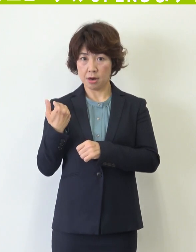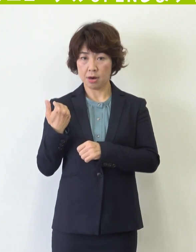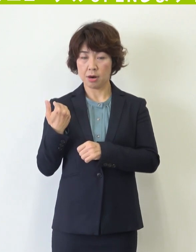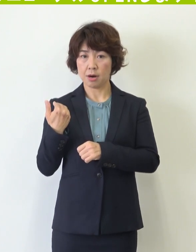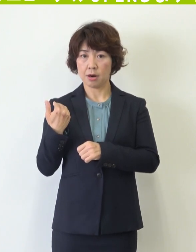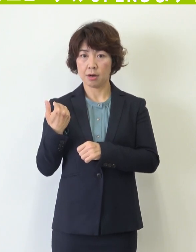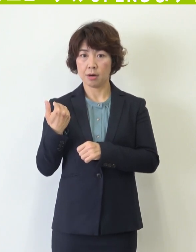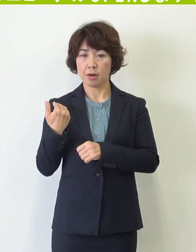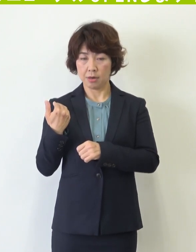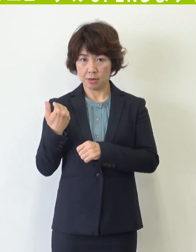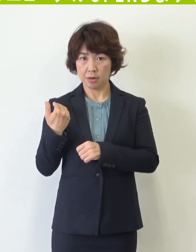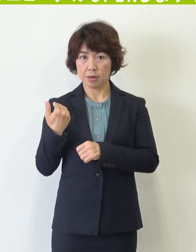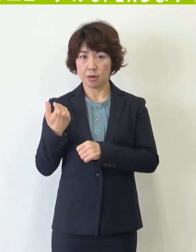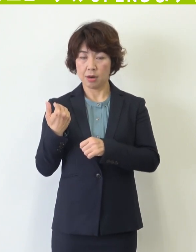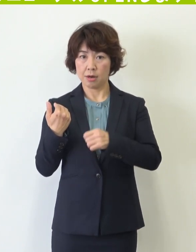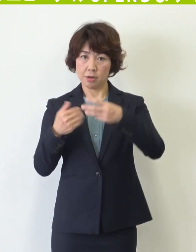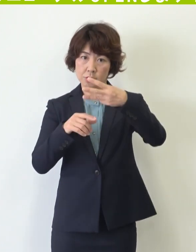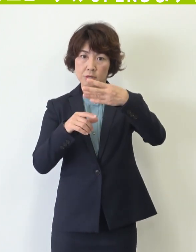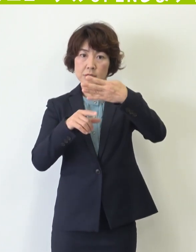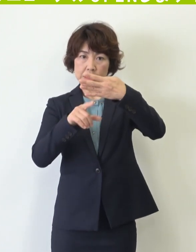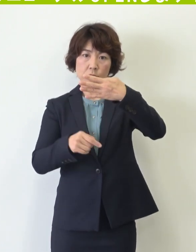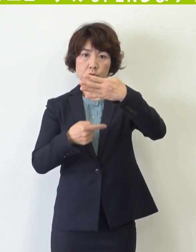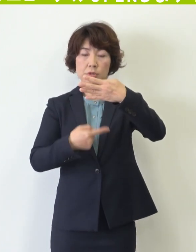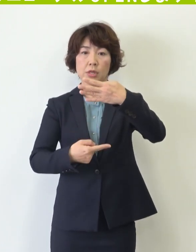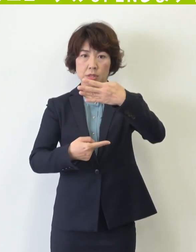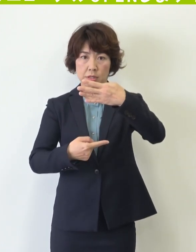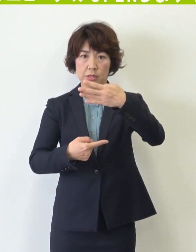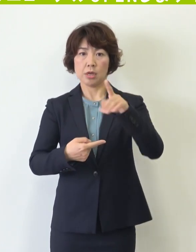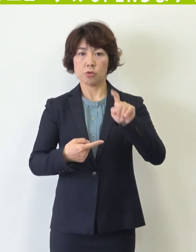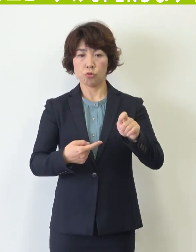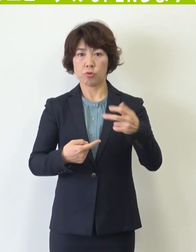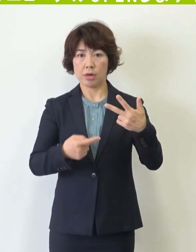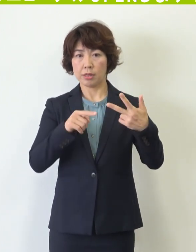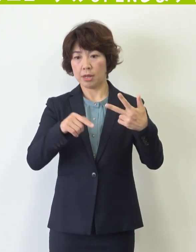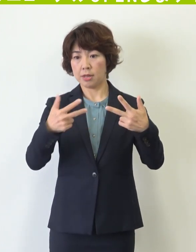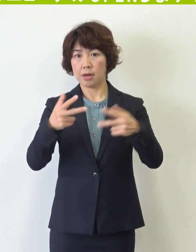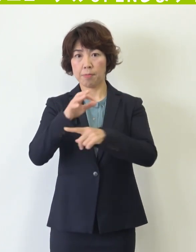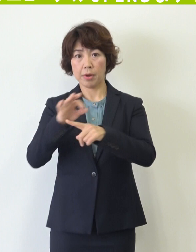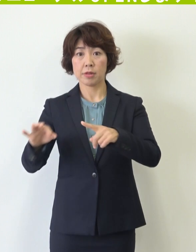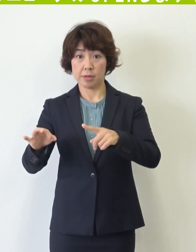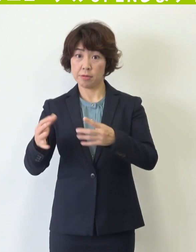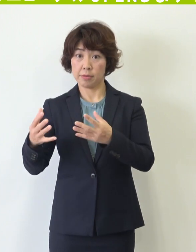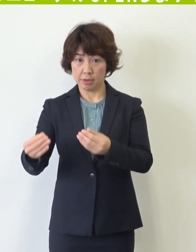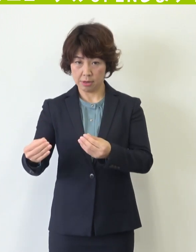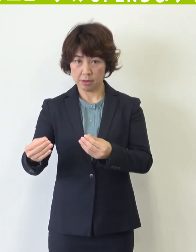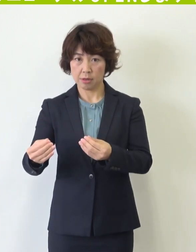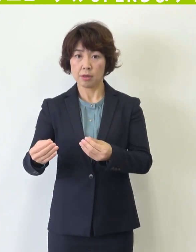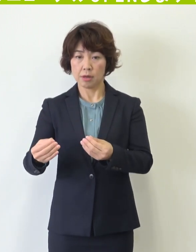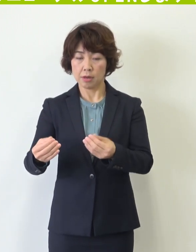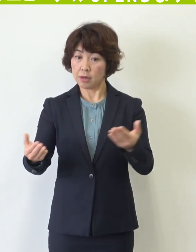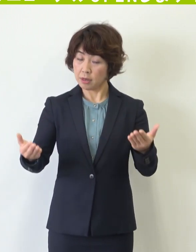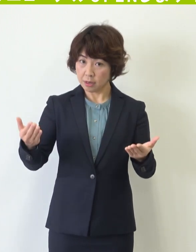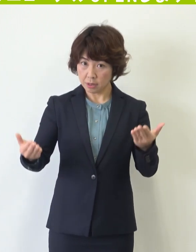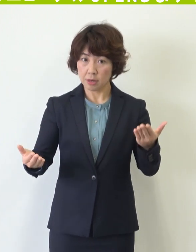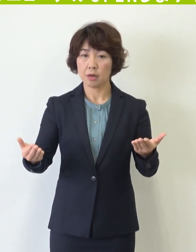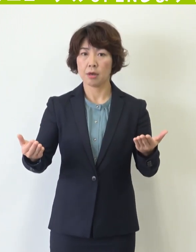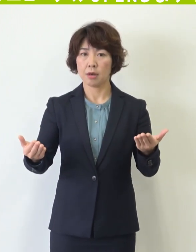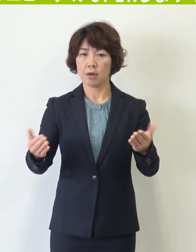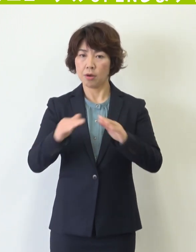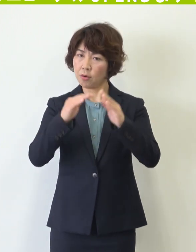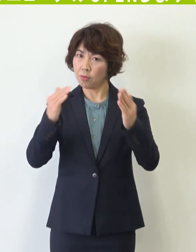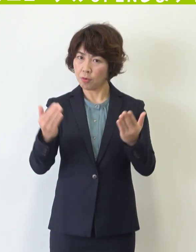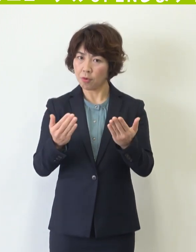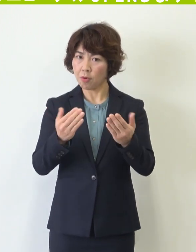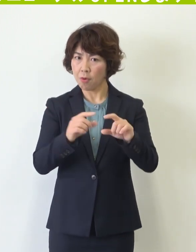はい1年前がですね1年前の4月1日がですね17.7%でございましたのでまぁだいたい